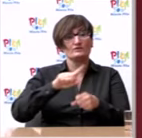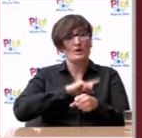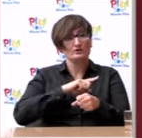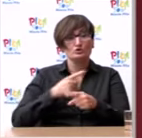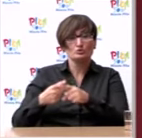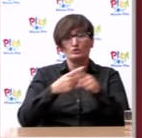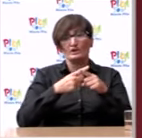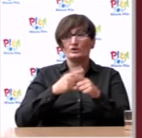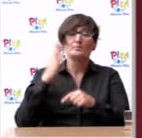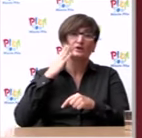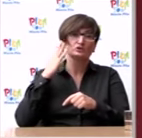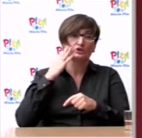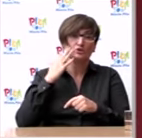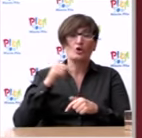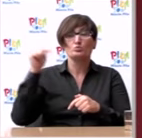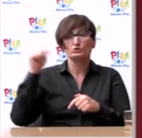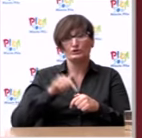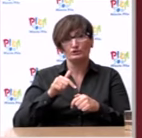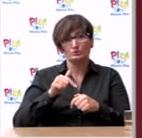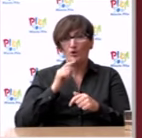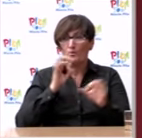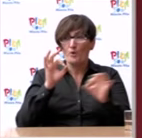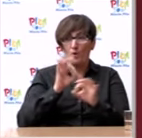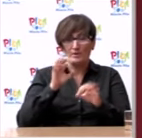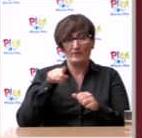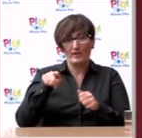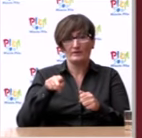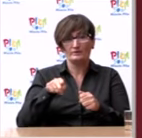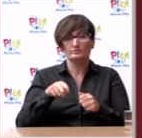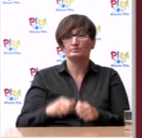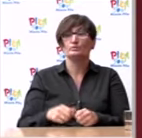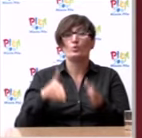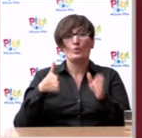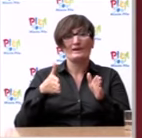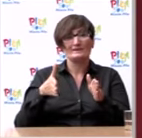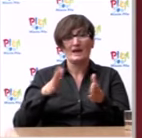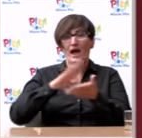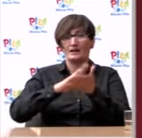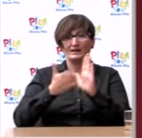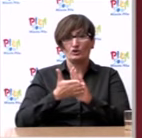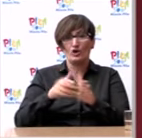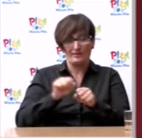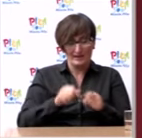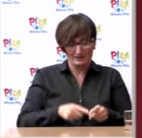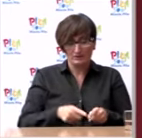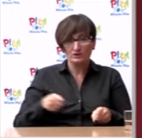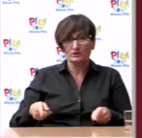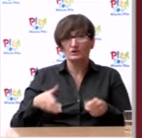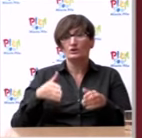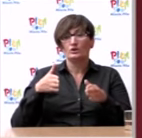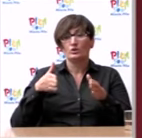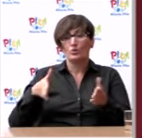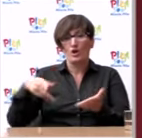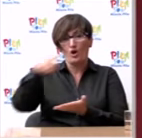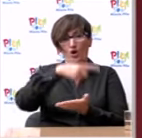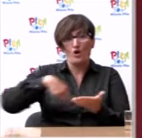spółdzielni mieszkaniowej. Musieliśmy skorygować ten przebieg. Ulica Rynkowa jest to odcinek od ronda Jacka Kuronia